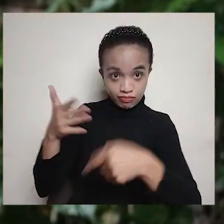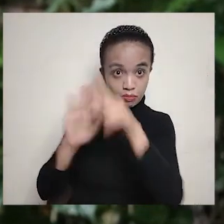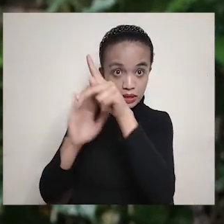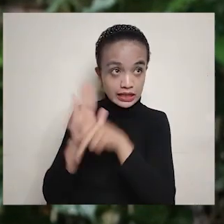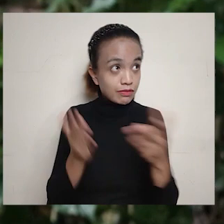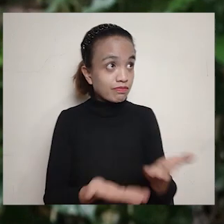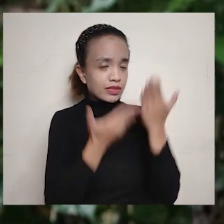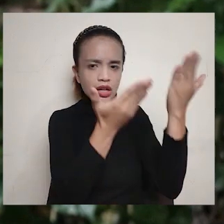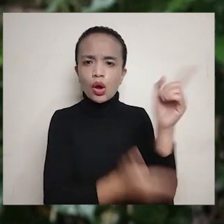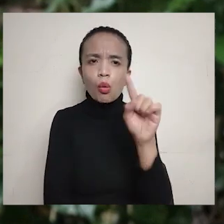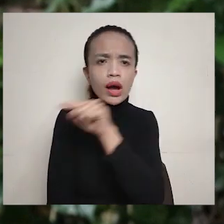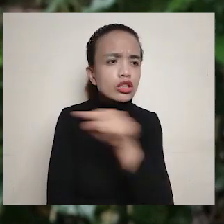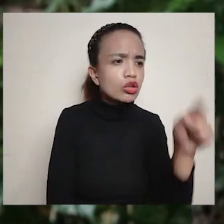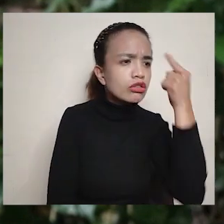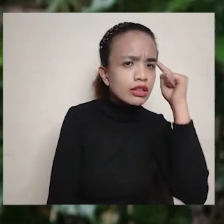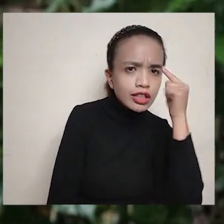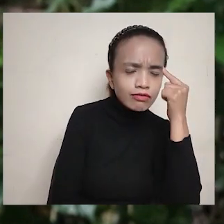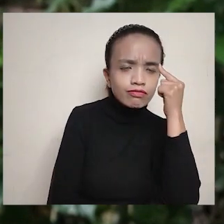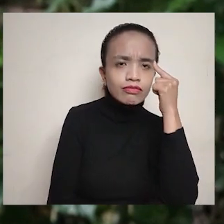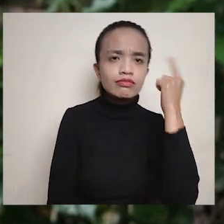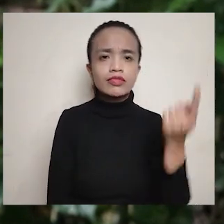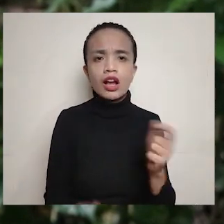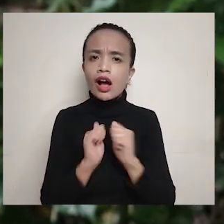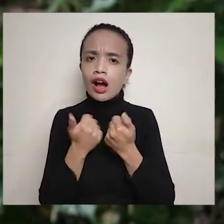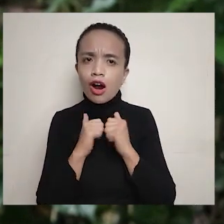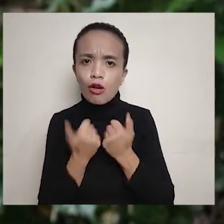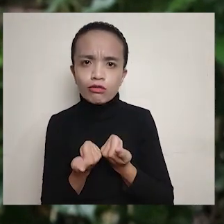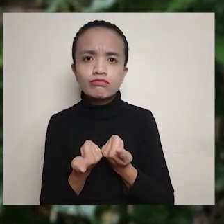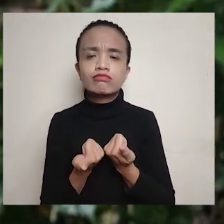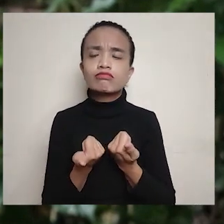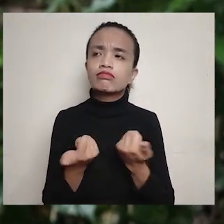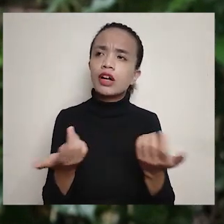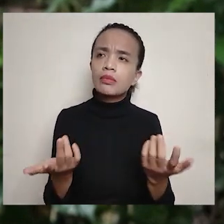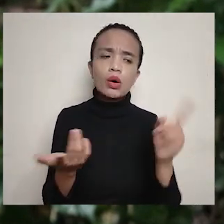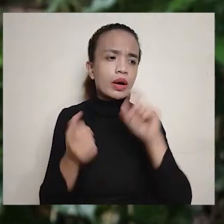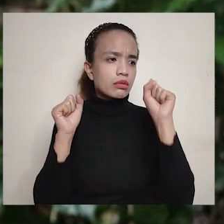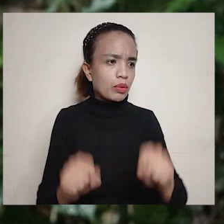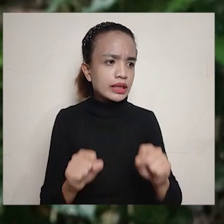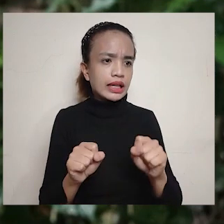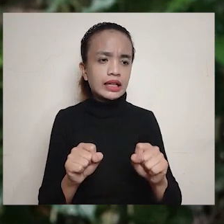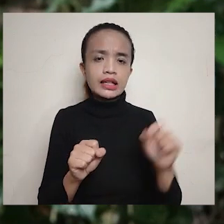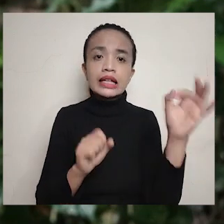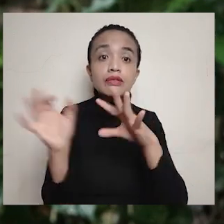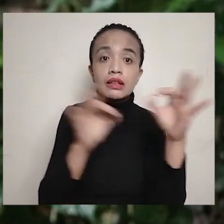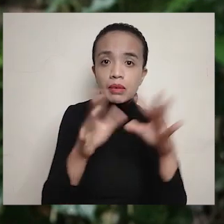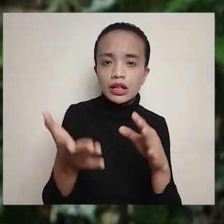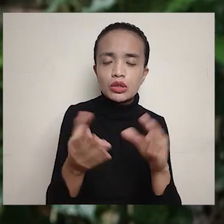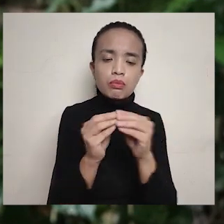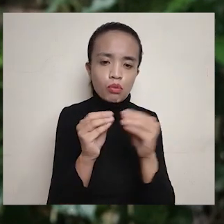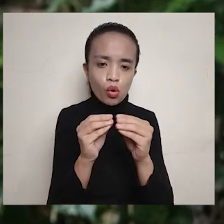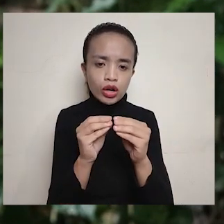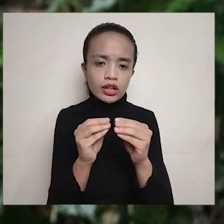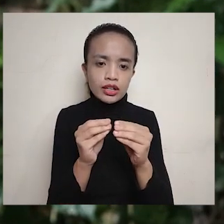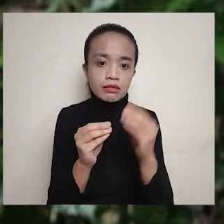itutulak natin. Ano ba ang sa tingin ninyo? Ano ba, paano ba, ano pa yung maaaring maibigay nyo ng mga inputs para pagandahin pa yung